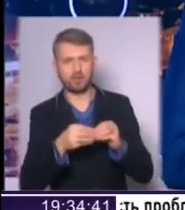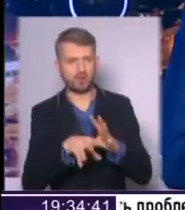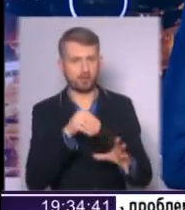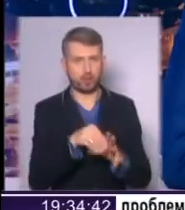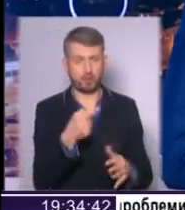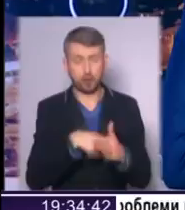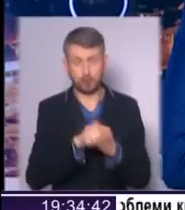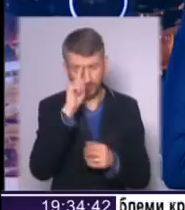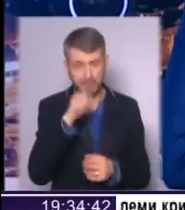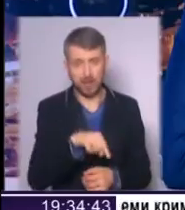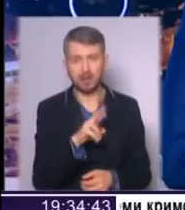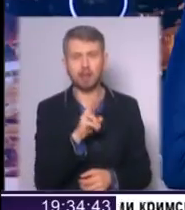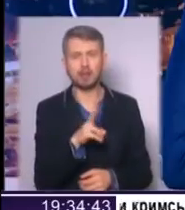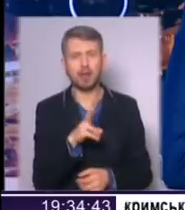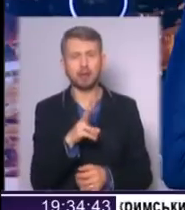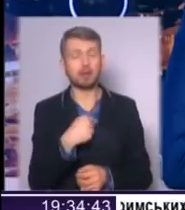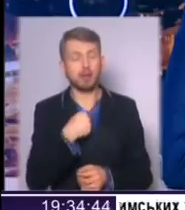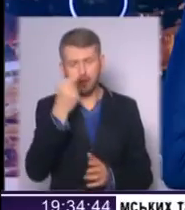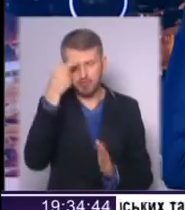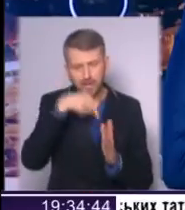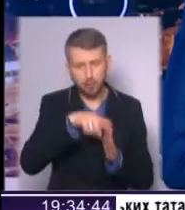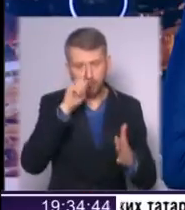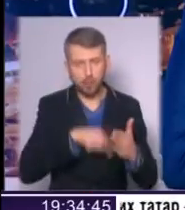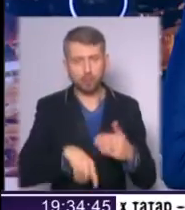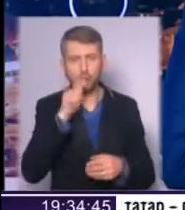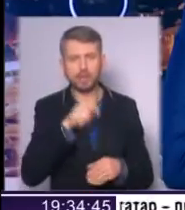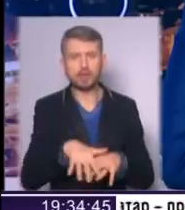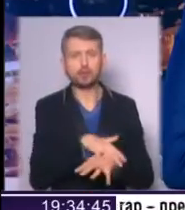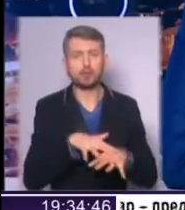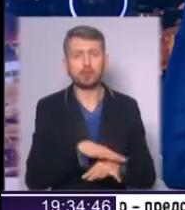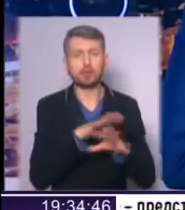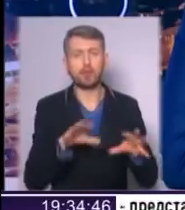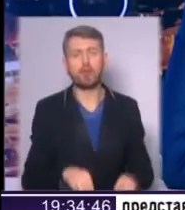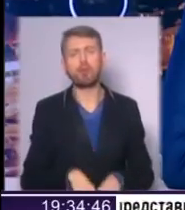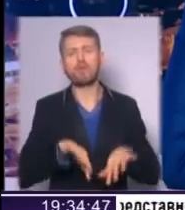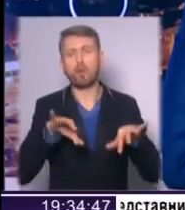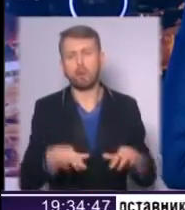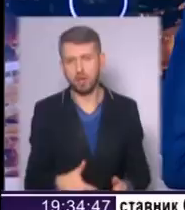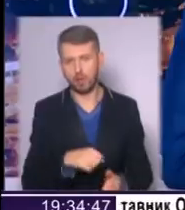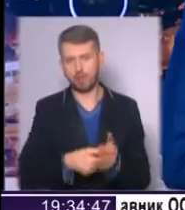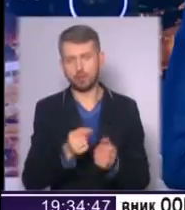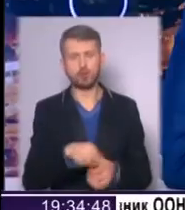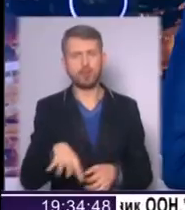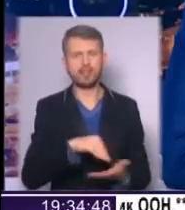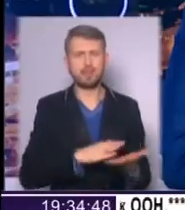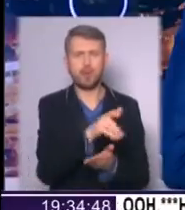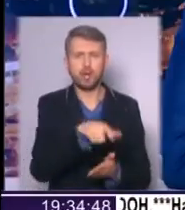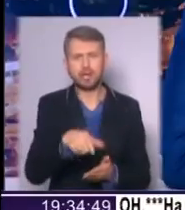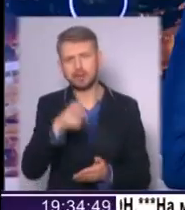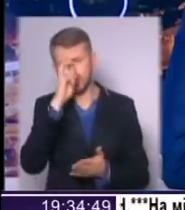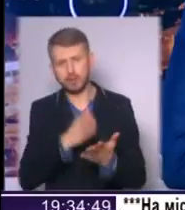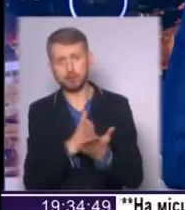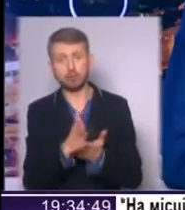що, знаєте, я глибоко переконаний, що українське суспільство загалом втомилося від того, що всі політики, державні службовці